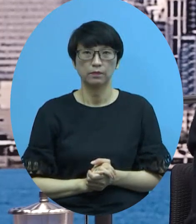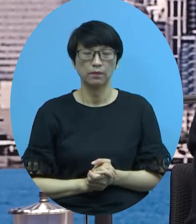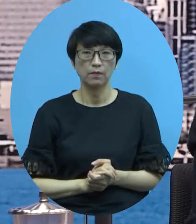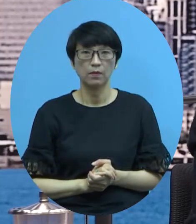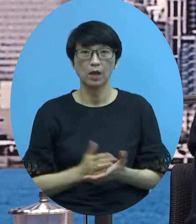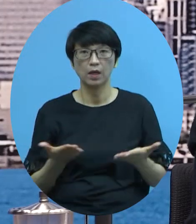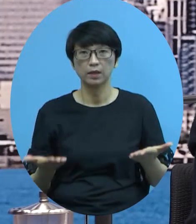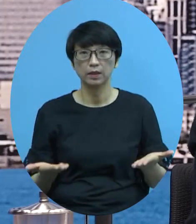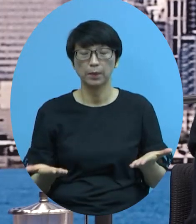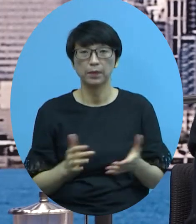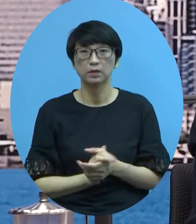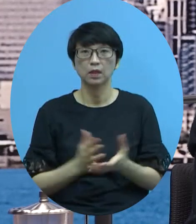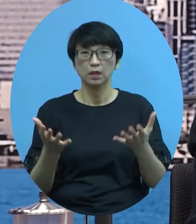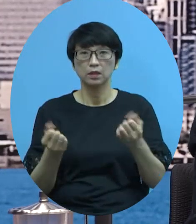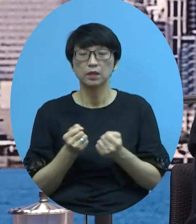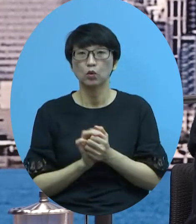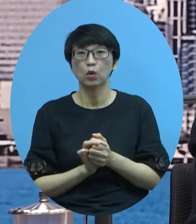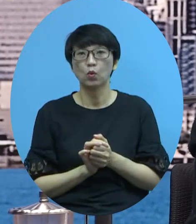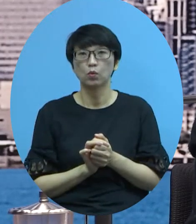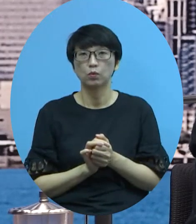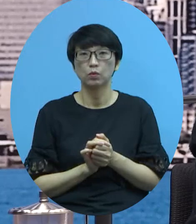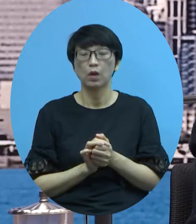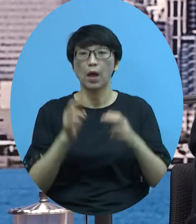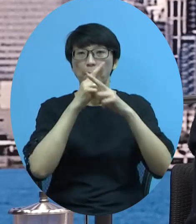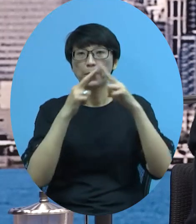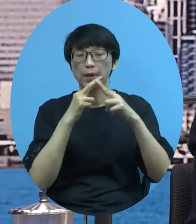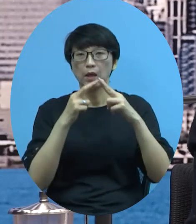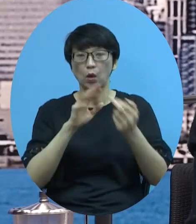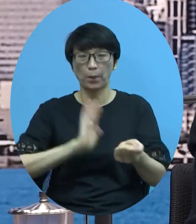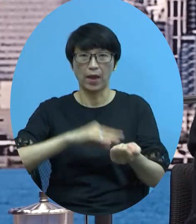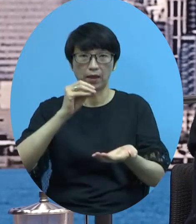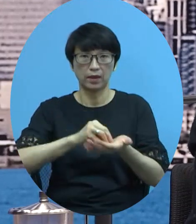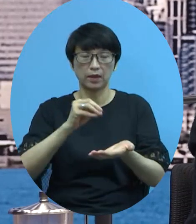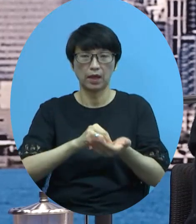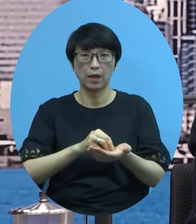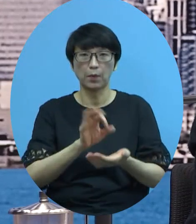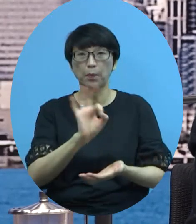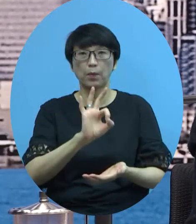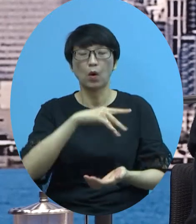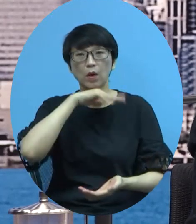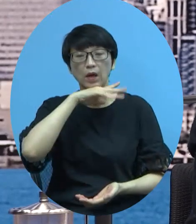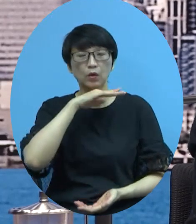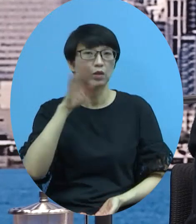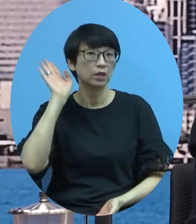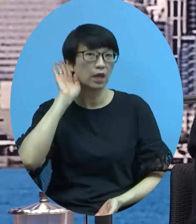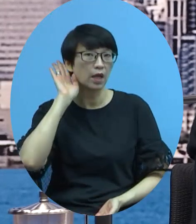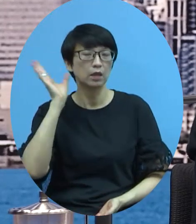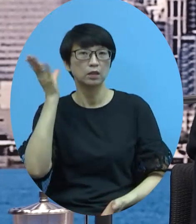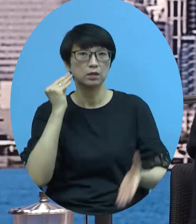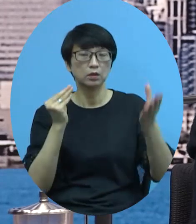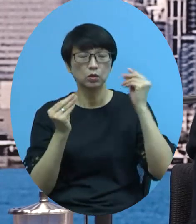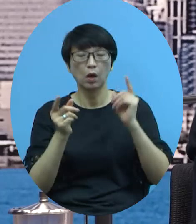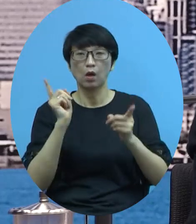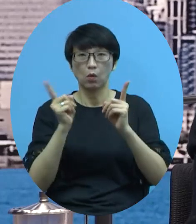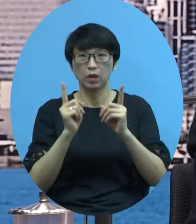今日我哋就冇收到秘魯嘅確診個案。即係如果你聽到個消息咧，有機會咧係因為我哋化驗所出